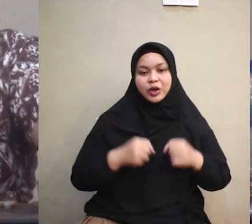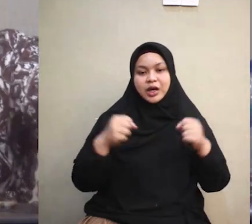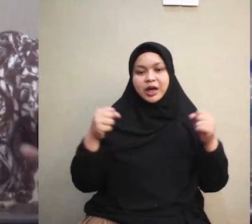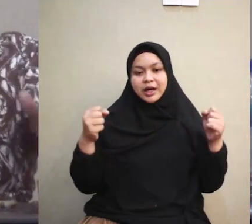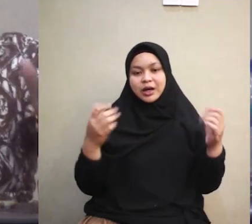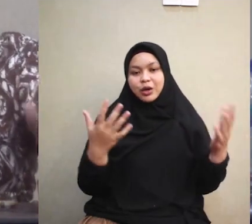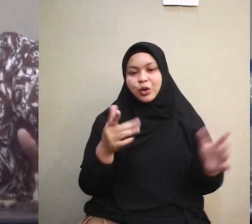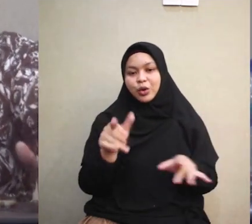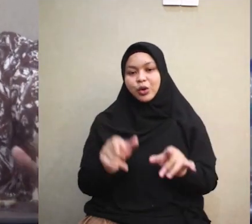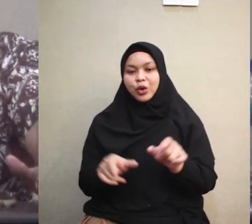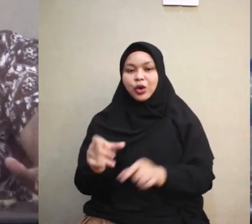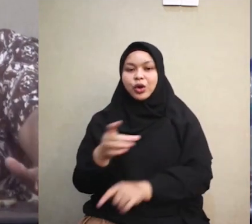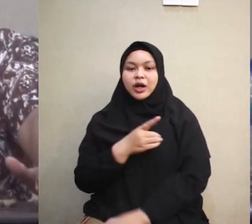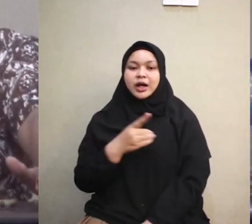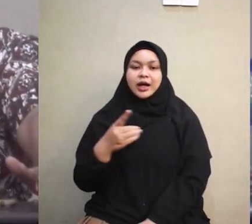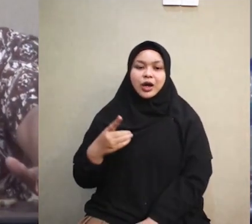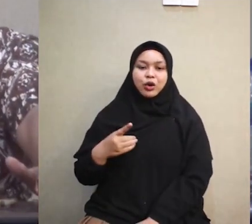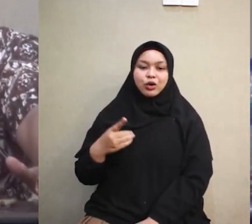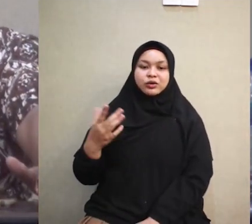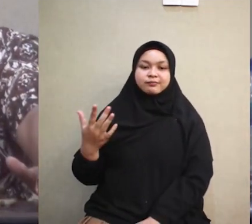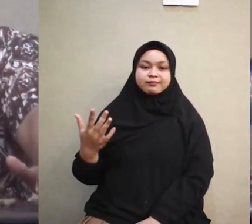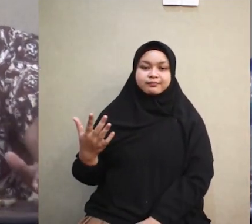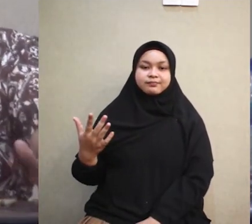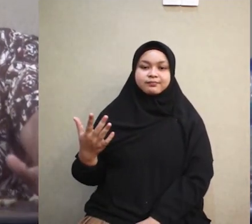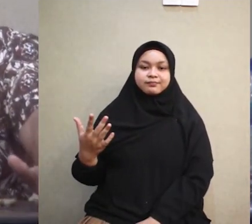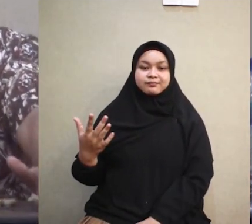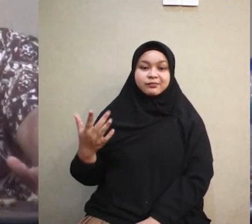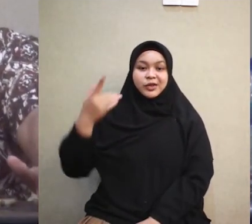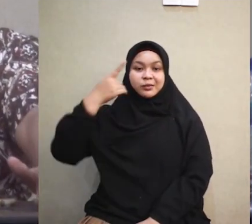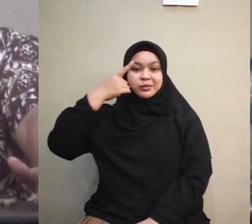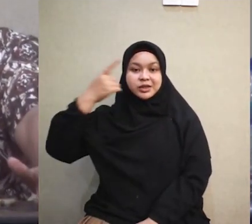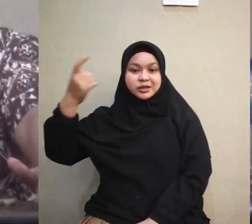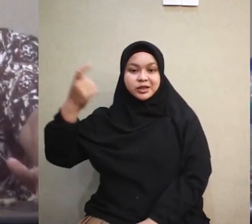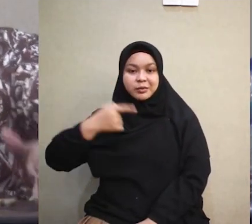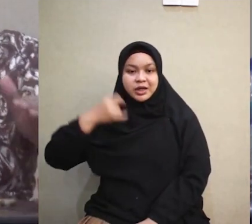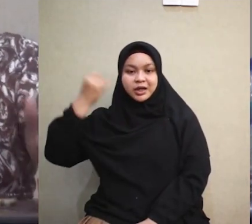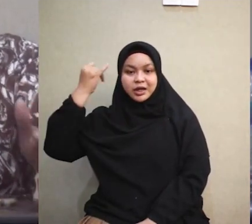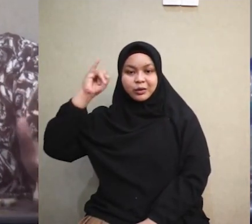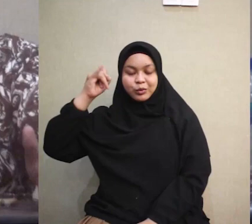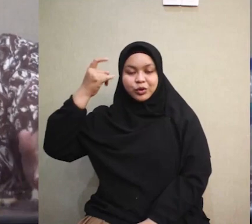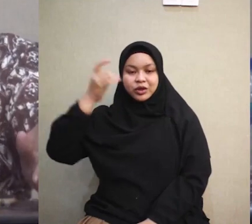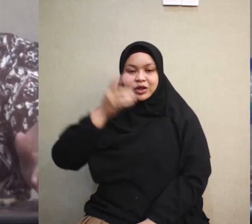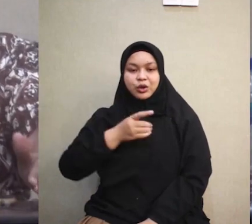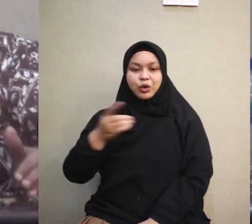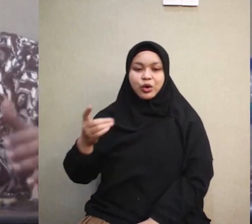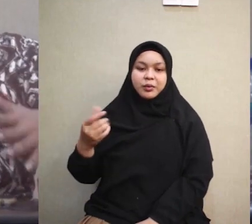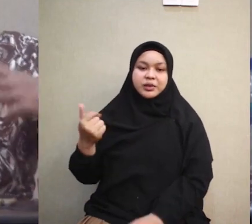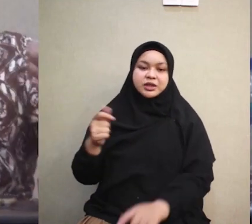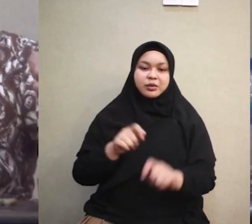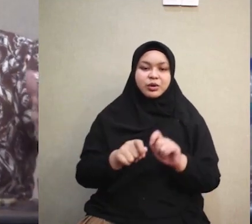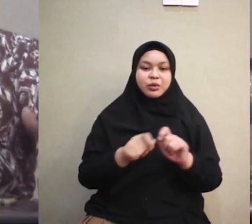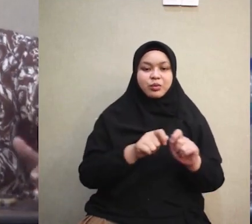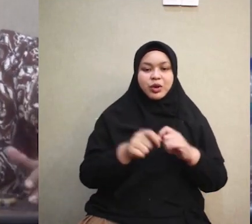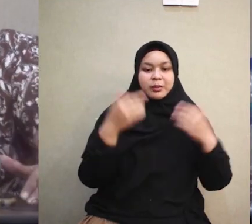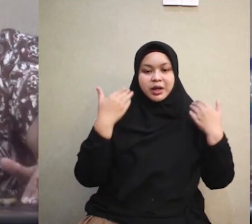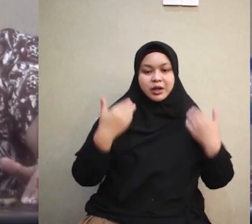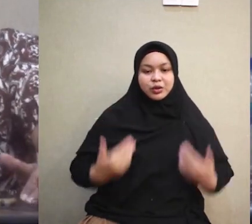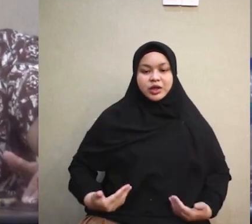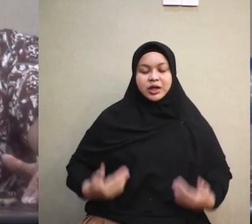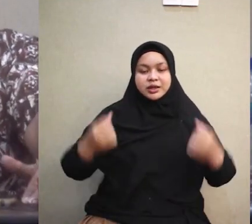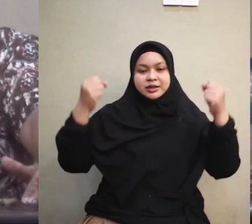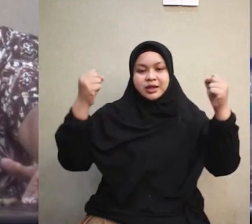orang-orang kedokteran yang sangat percaya kepada ilmu mereka bisa membuat manusia ini sehat